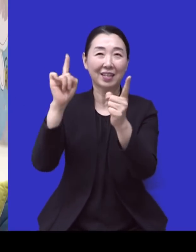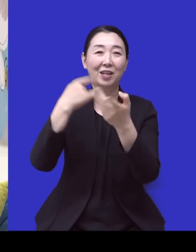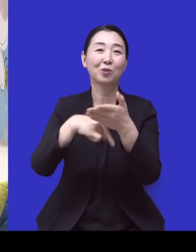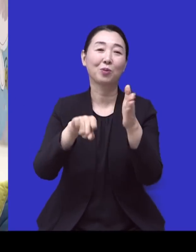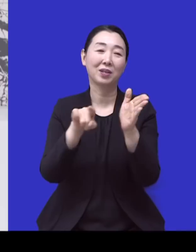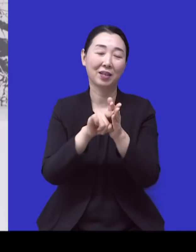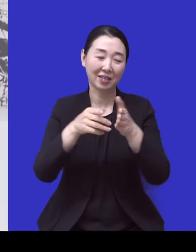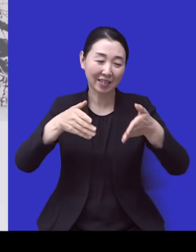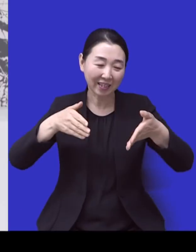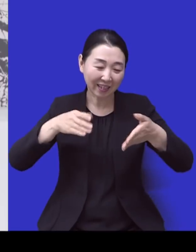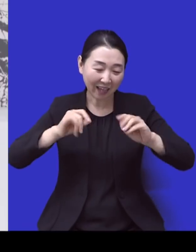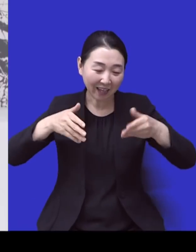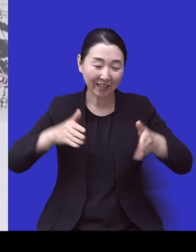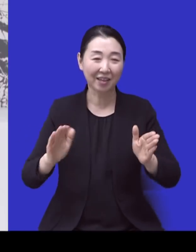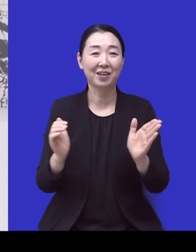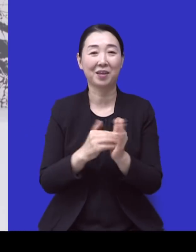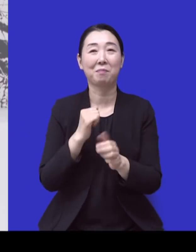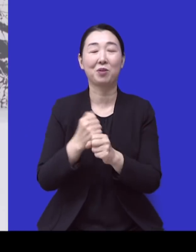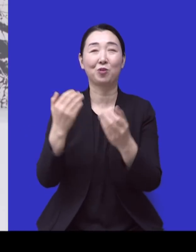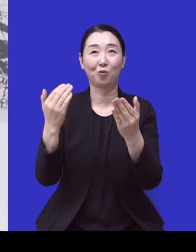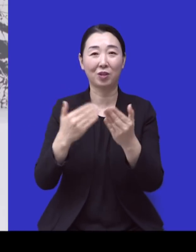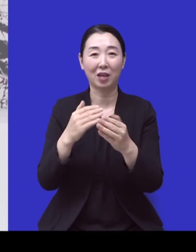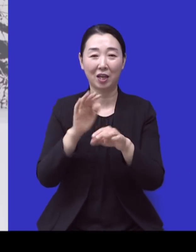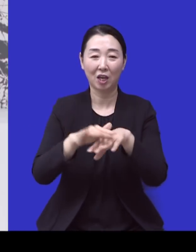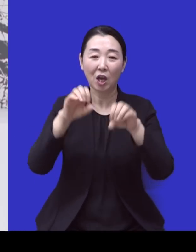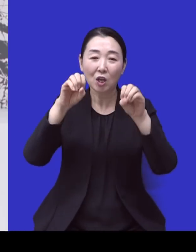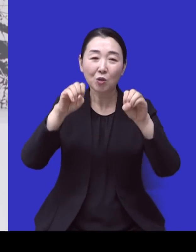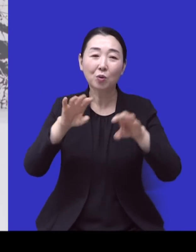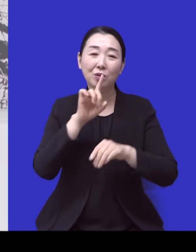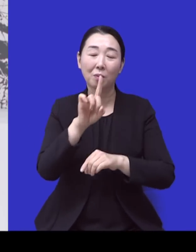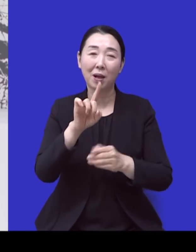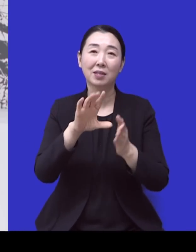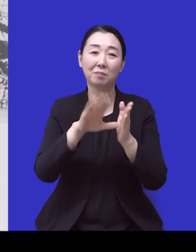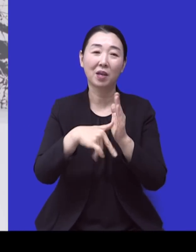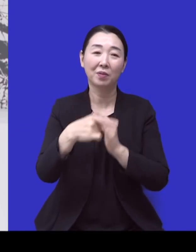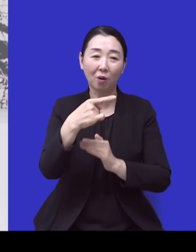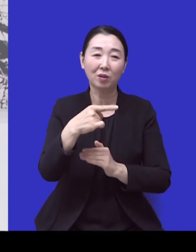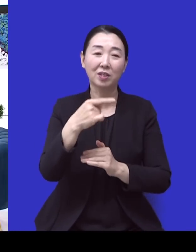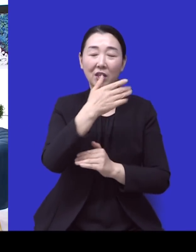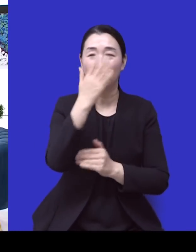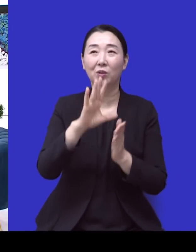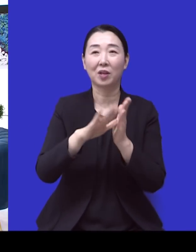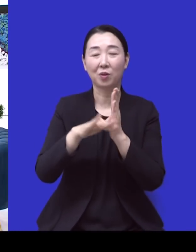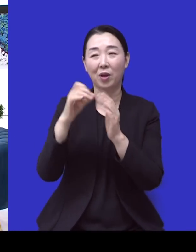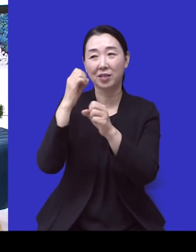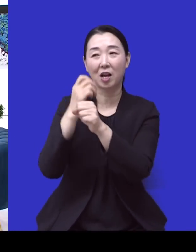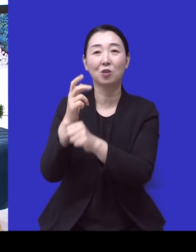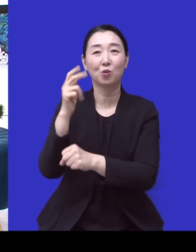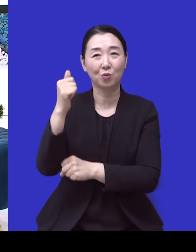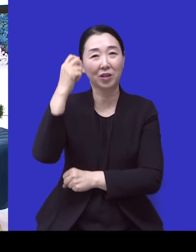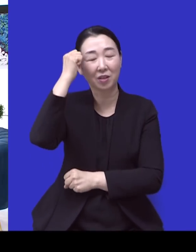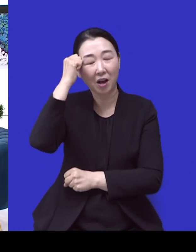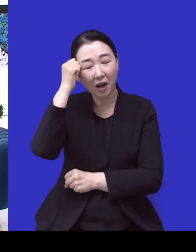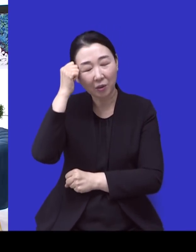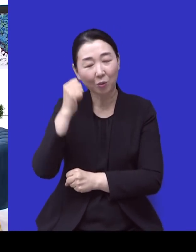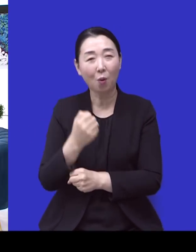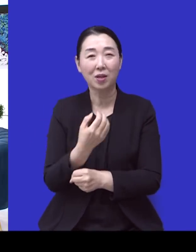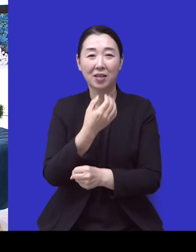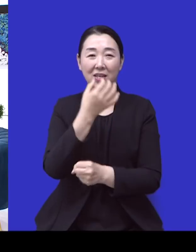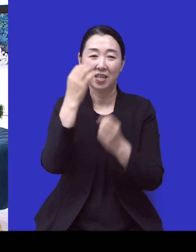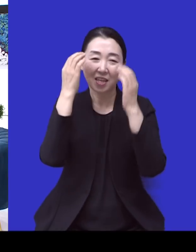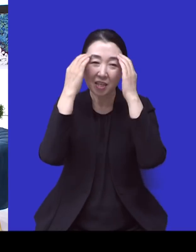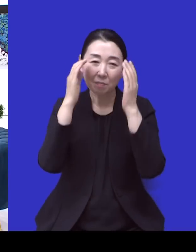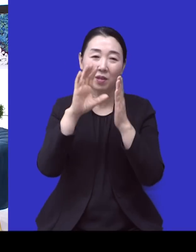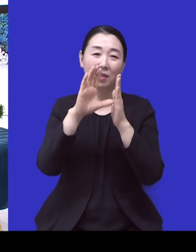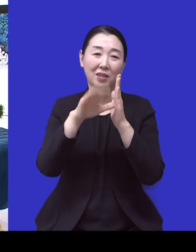너무 감사했고, 그 전도서 말씀에 너는 청년의 때 너의 창조주를 기억하라. 곧 곤고한 날이 이르기 전에 나는 아무